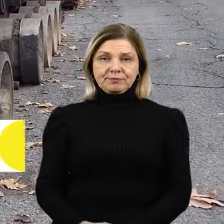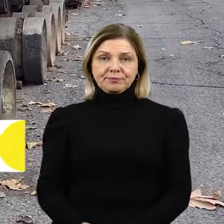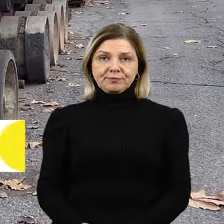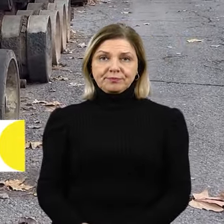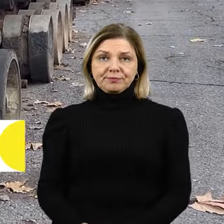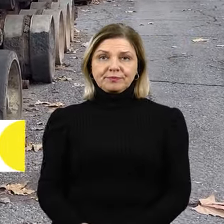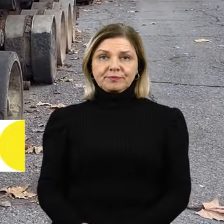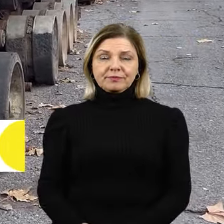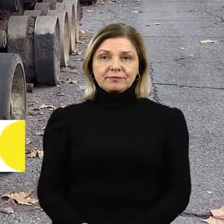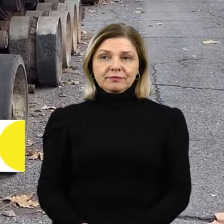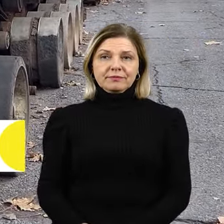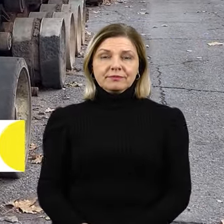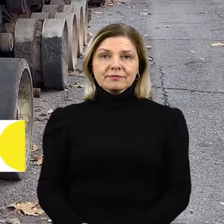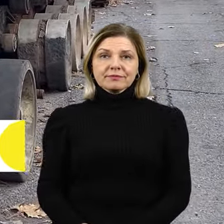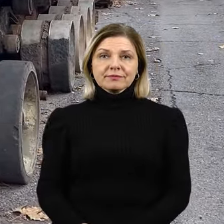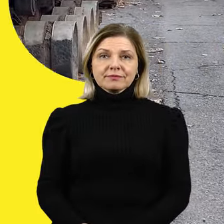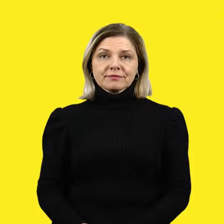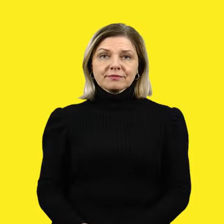новини, Миколаїв.